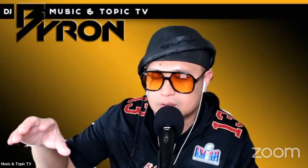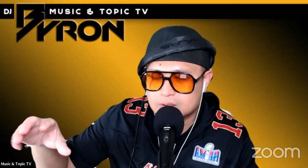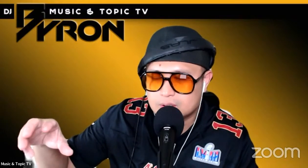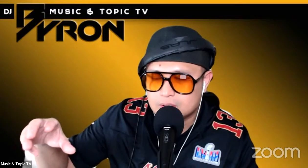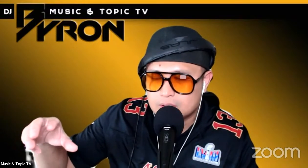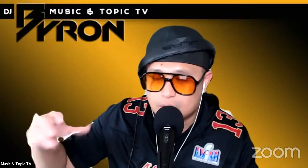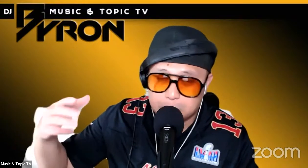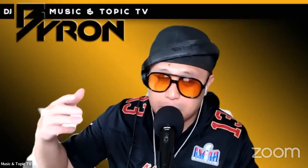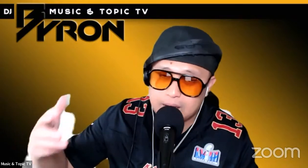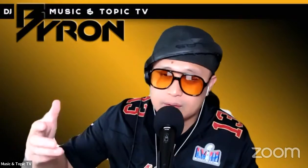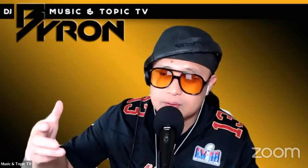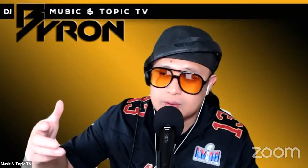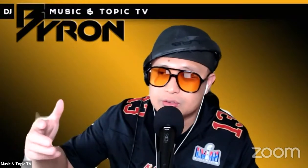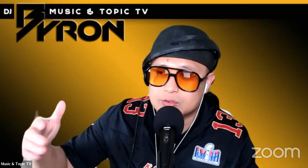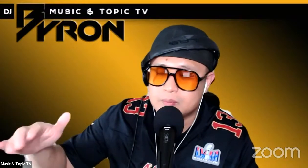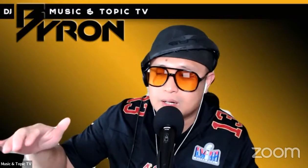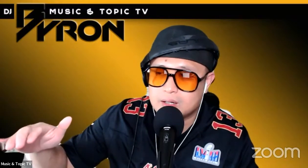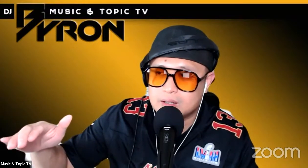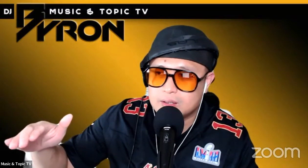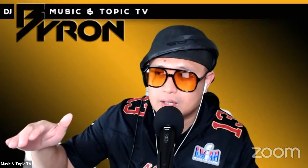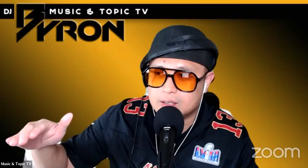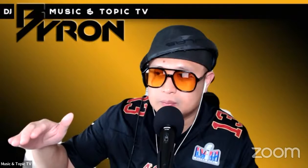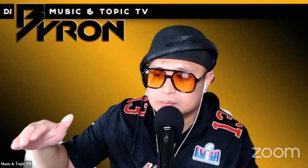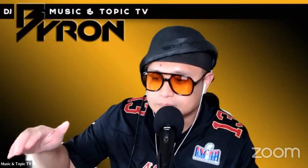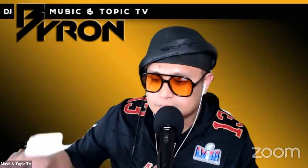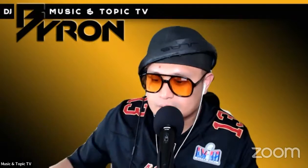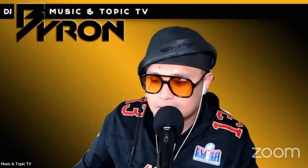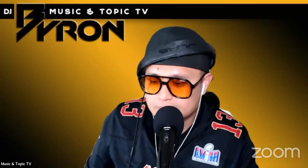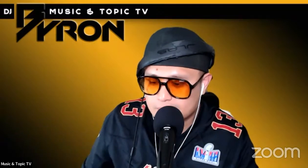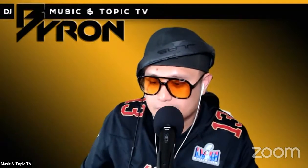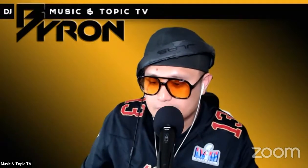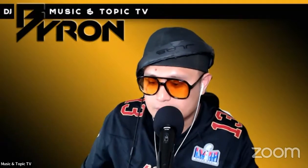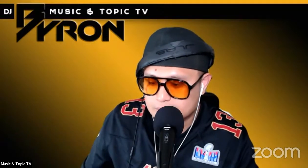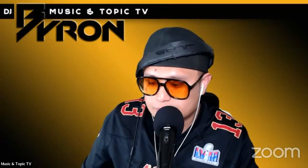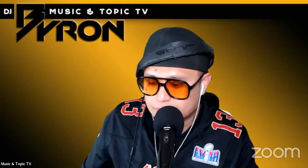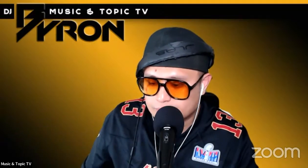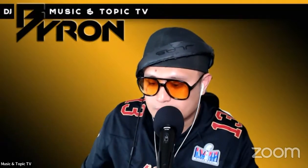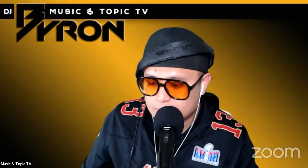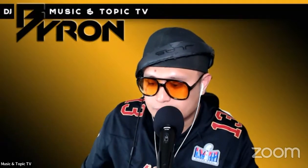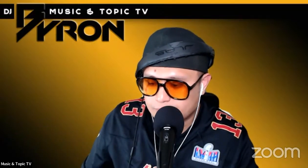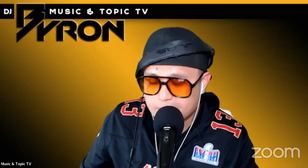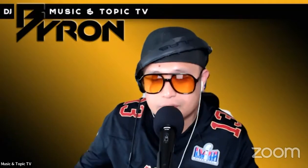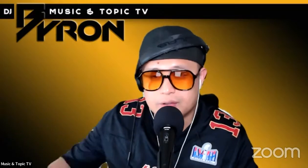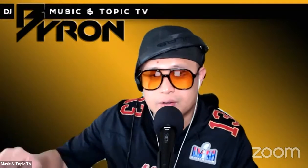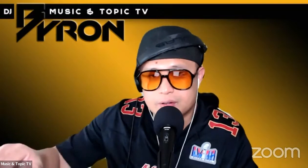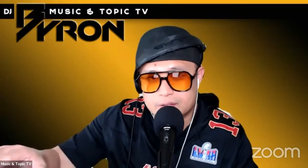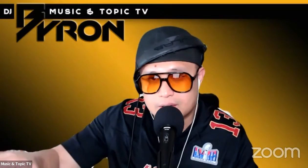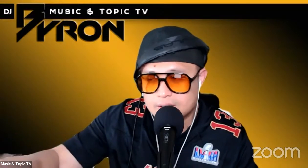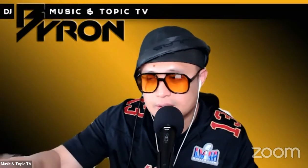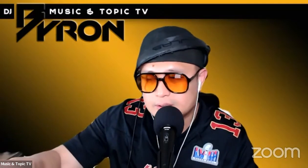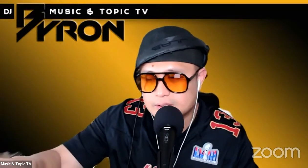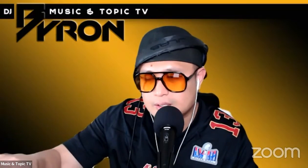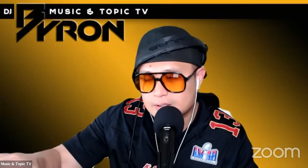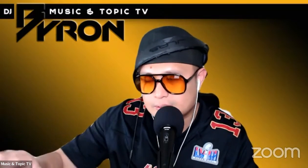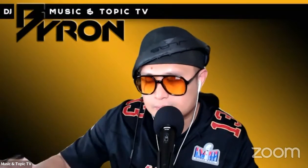tawag dito, aeroplano at yung mga, tawag dito, fighter carrier